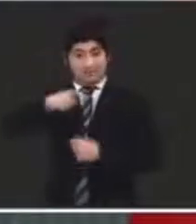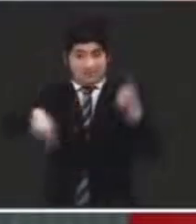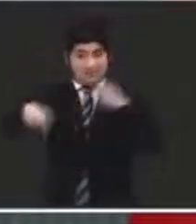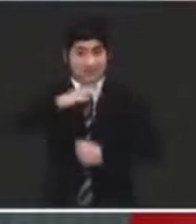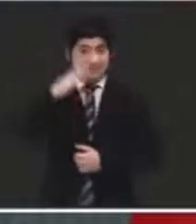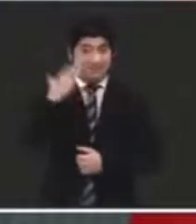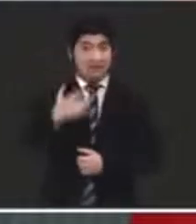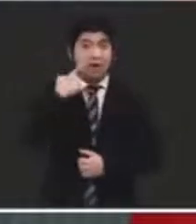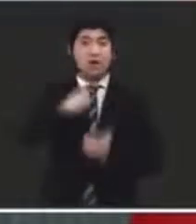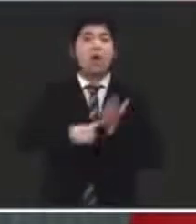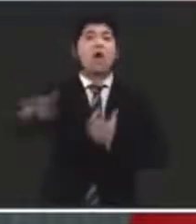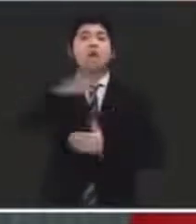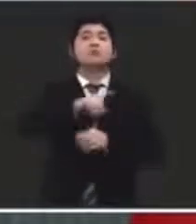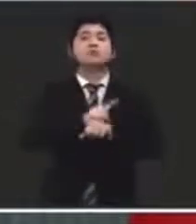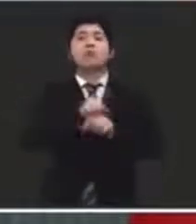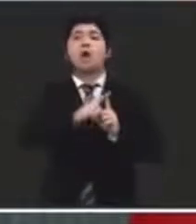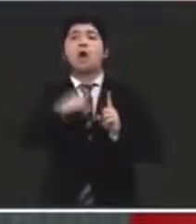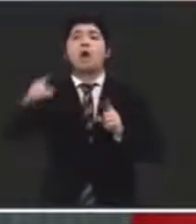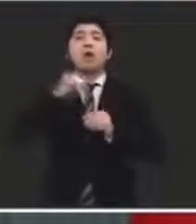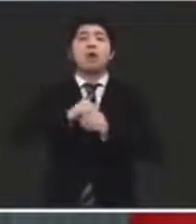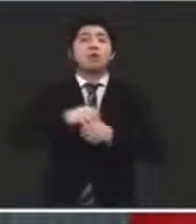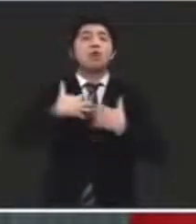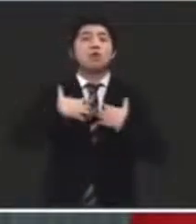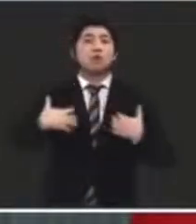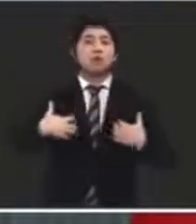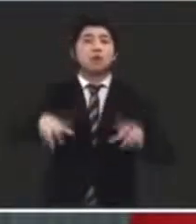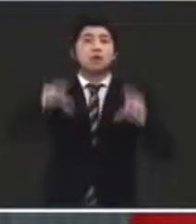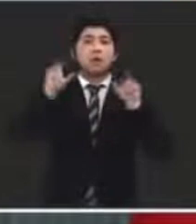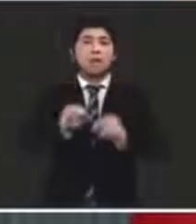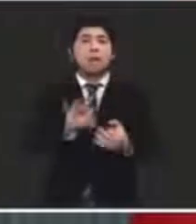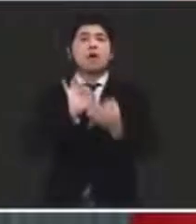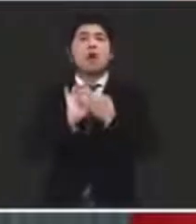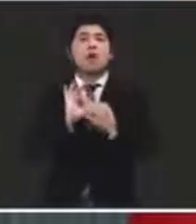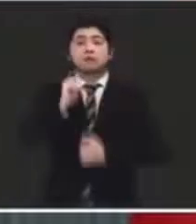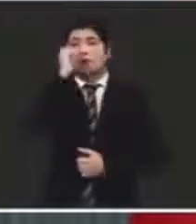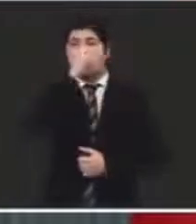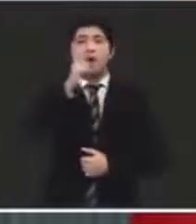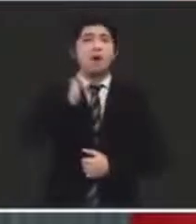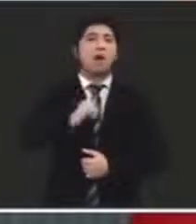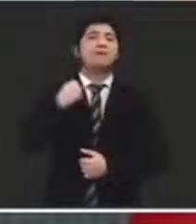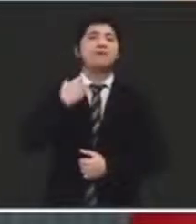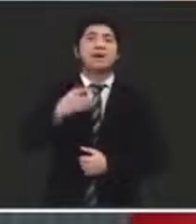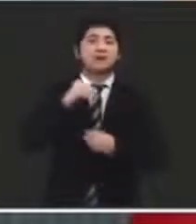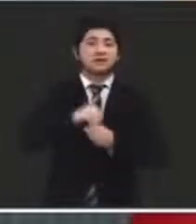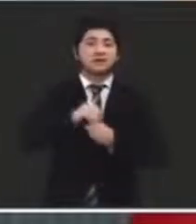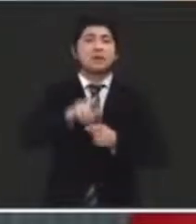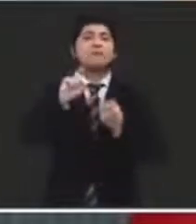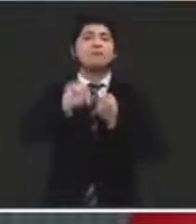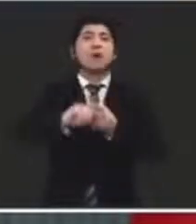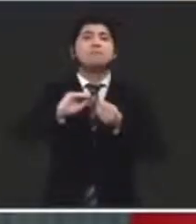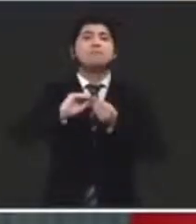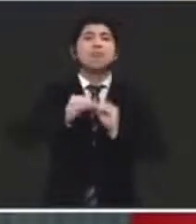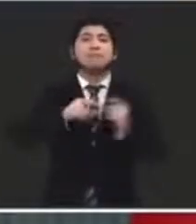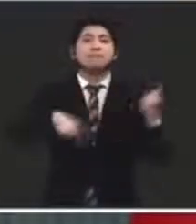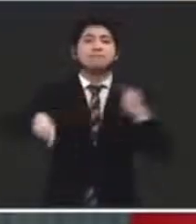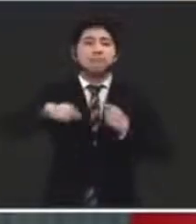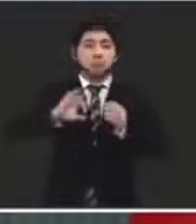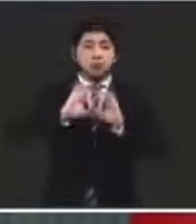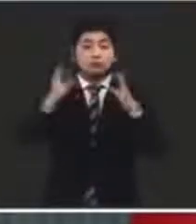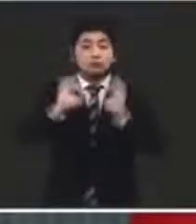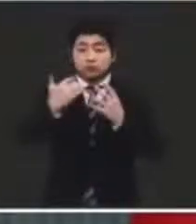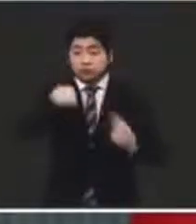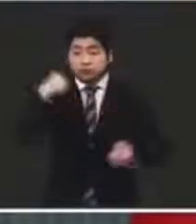her sürecin itibarlı güvenilir diyalogları kolaylaştırıcı ve sorunlara çözüm